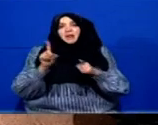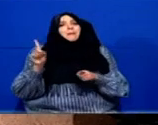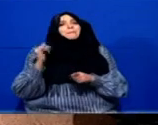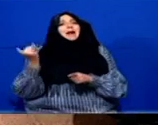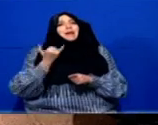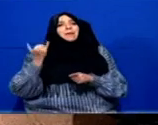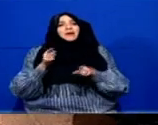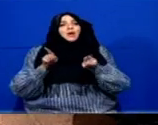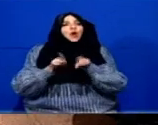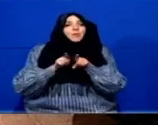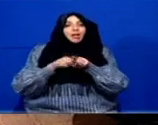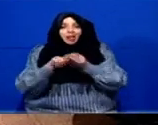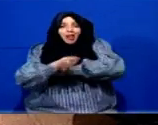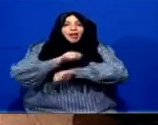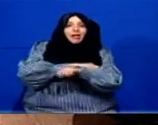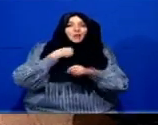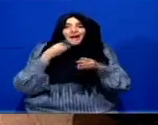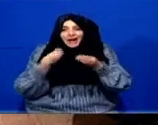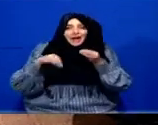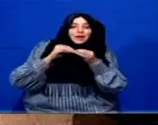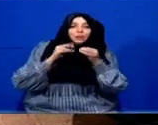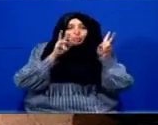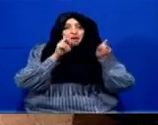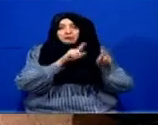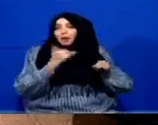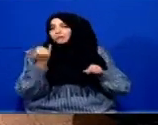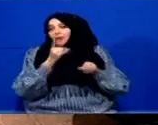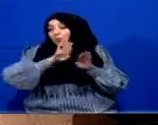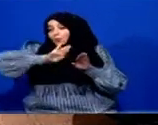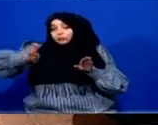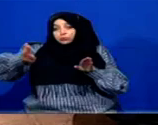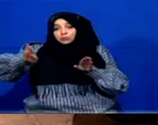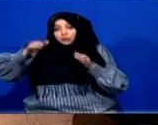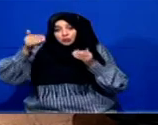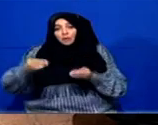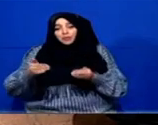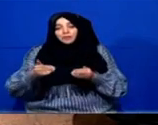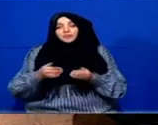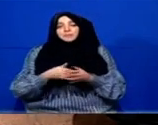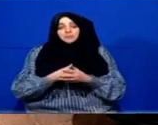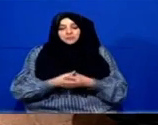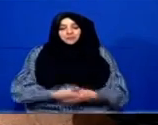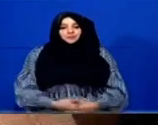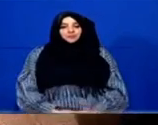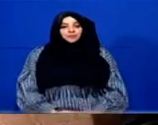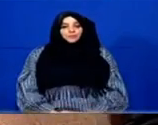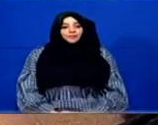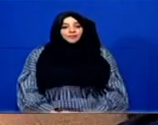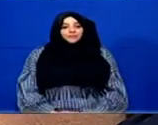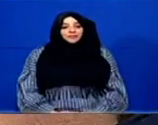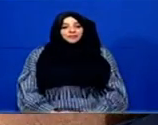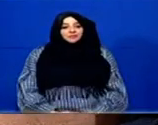مع نصوها في تعبير اخر يقال مساء مع مورد النص هكذا دكتور